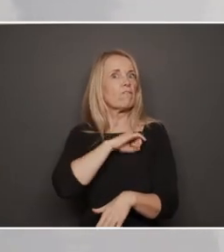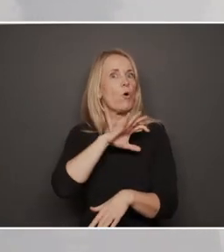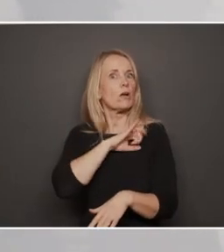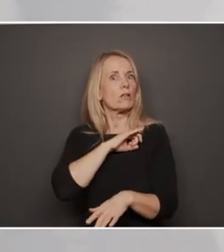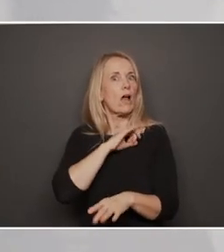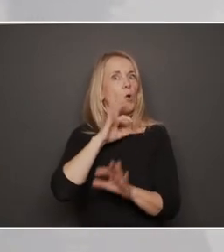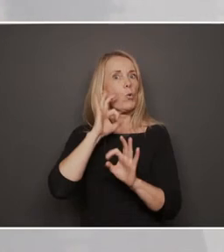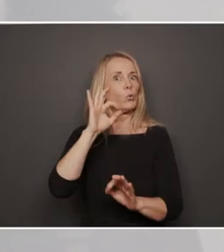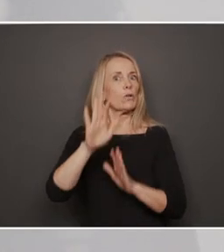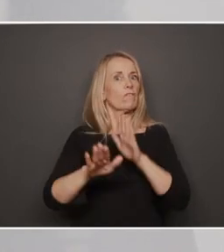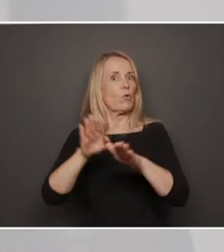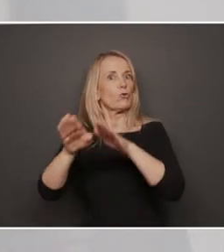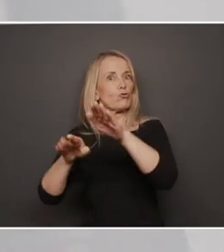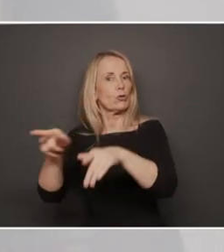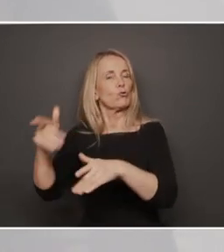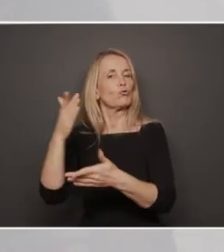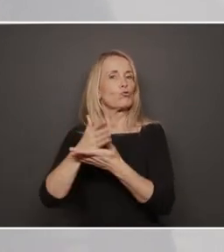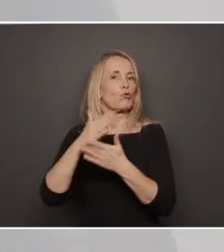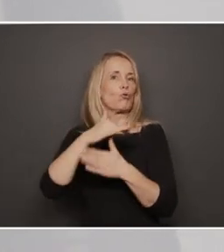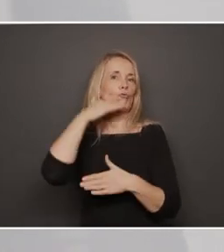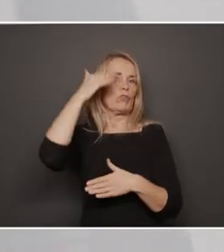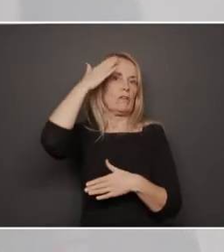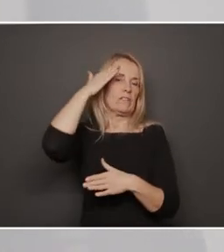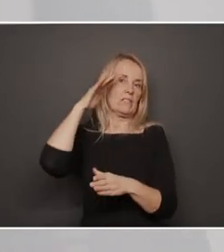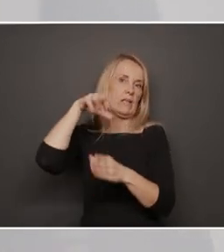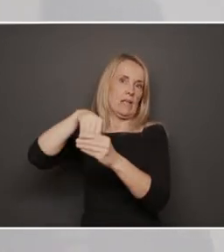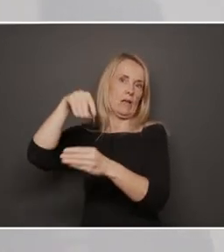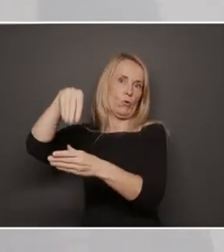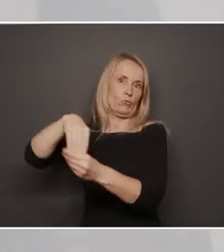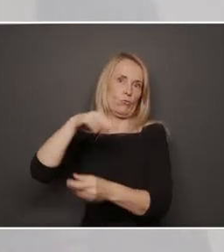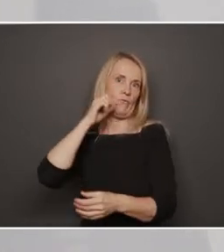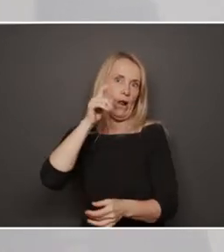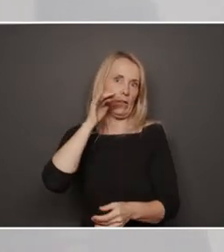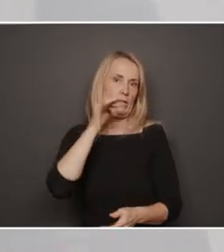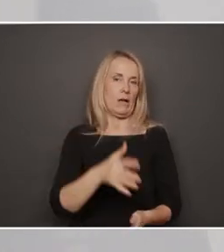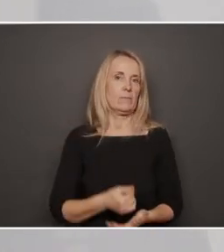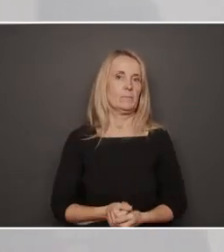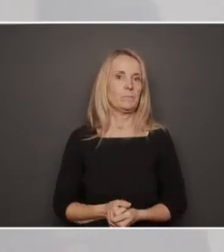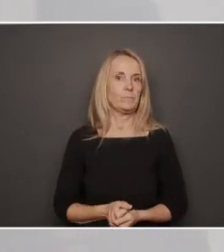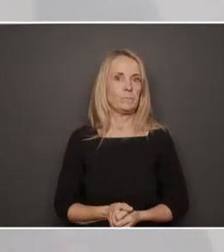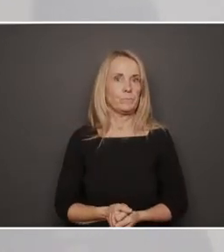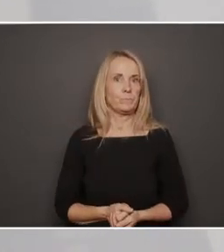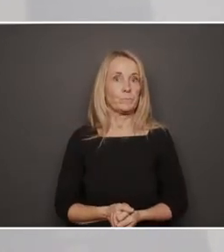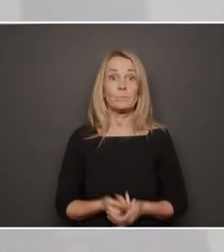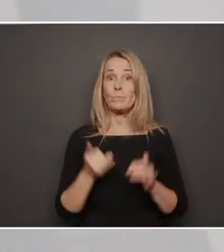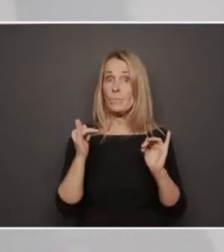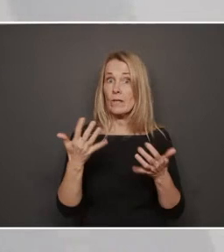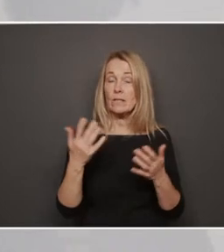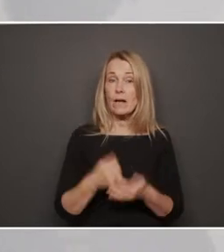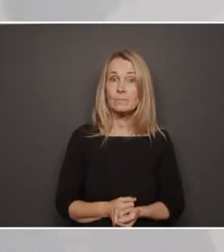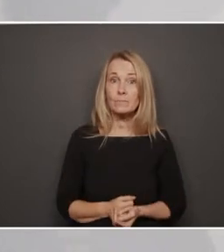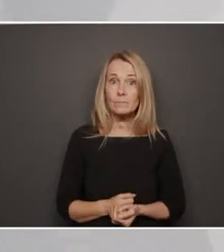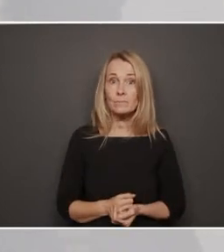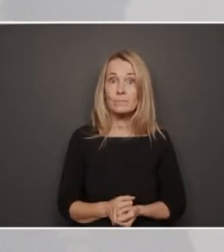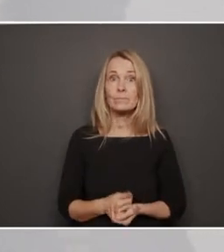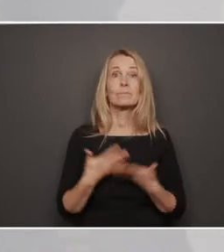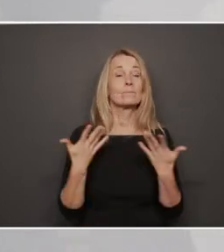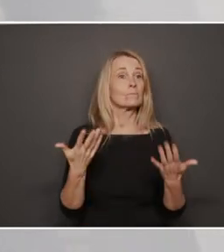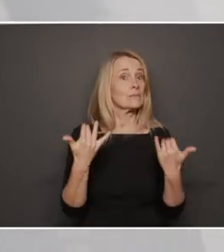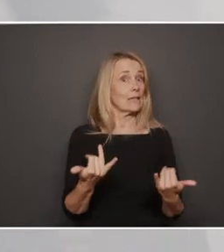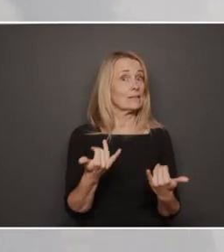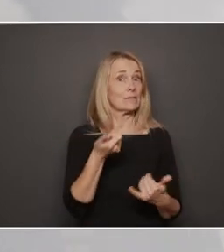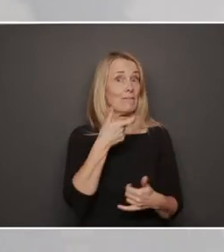gemacht haben und Inklusion schon sehr viel zum Alltag geworden ist. Ja, mit diesen